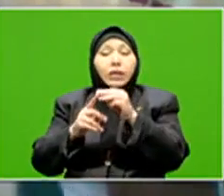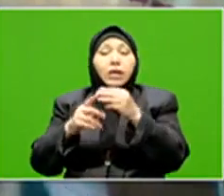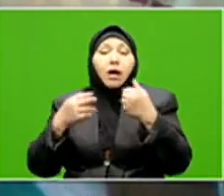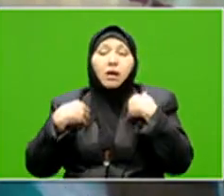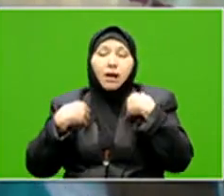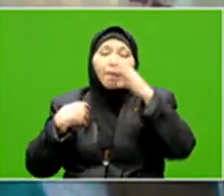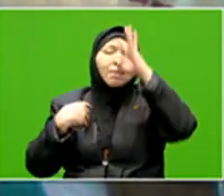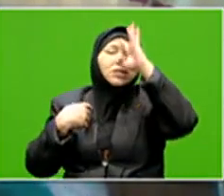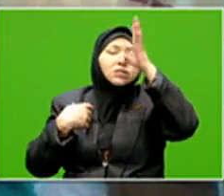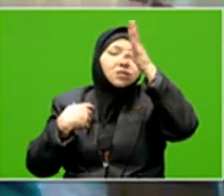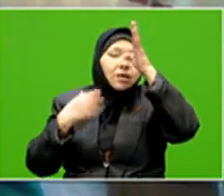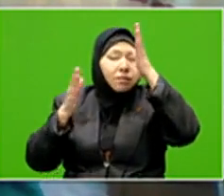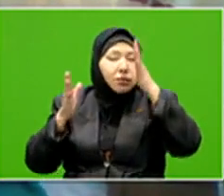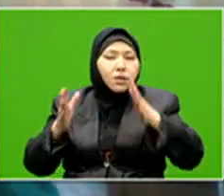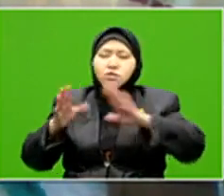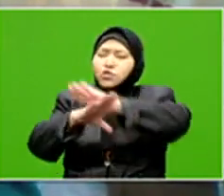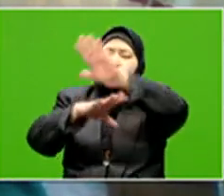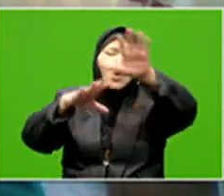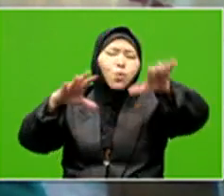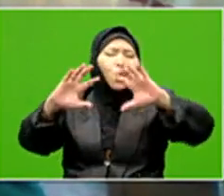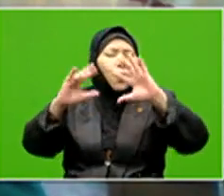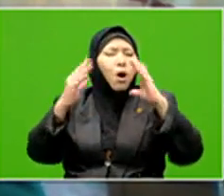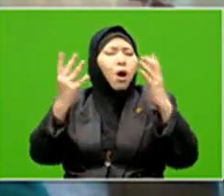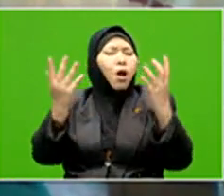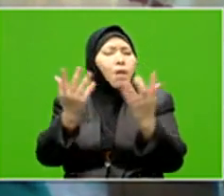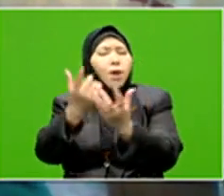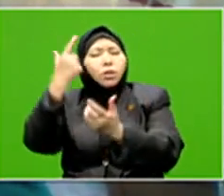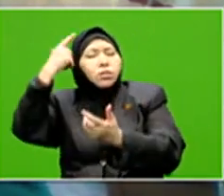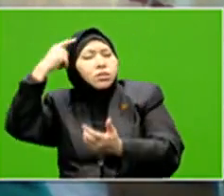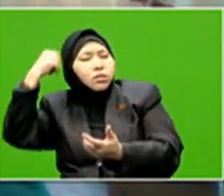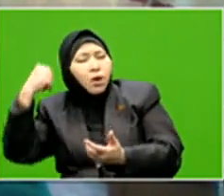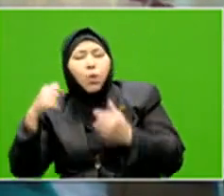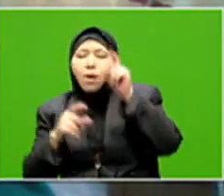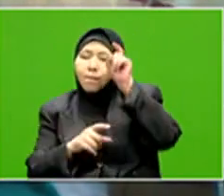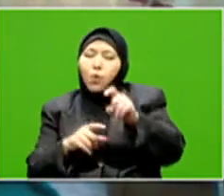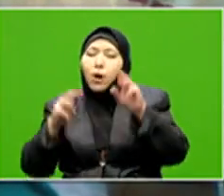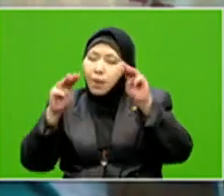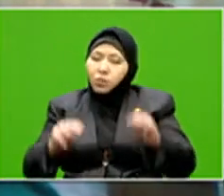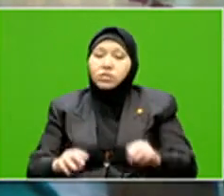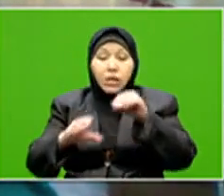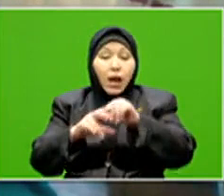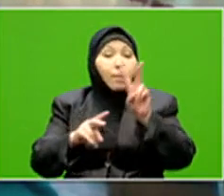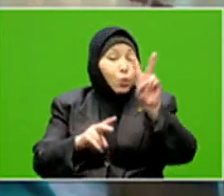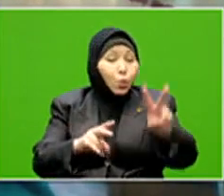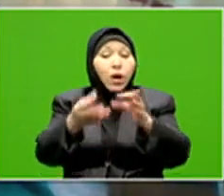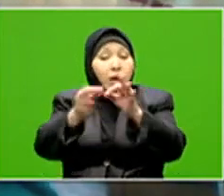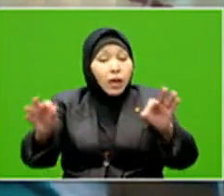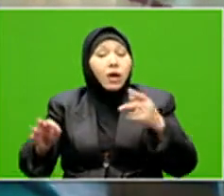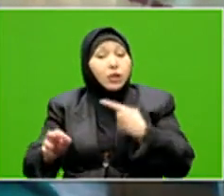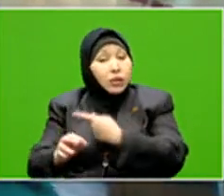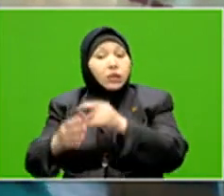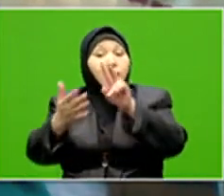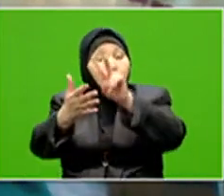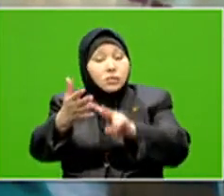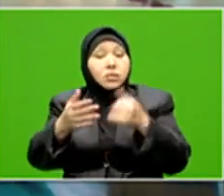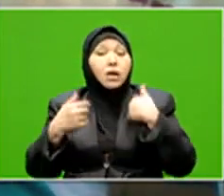pencipta bagi manusia dan seluruh alam ni yang Maha mengetahui keperluan-keperluan manusia. Di mana dalam dua ayat yang kita bacakan tadi, ianya